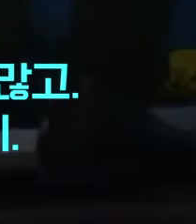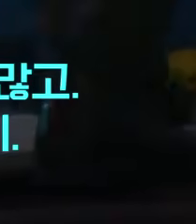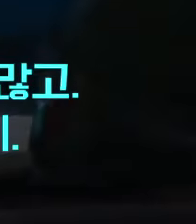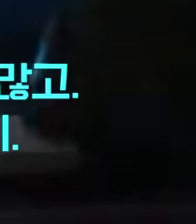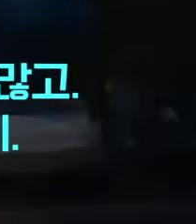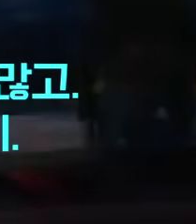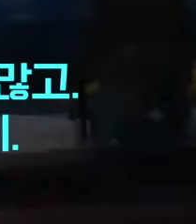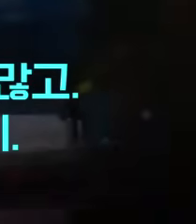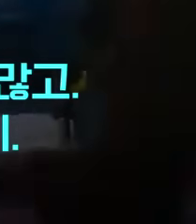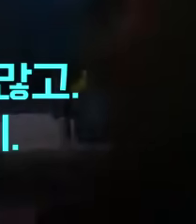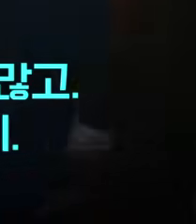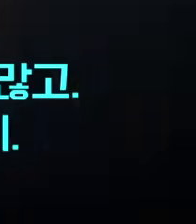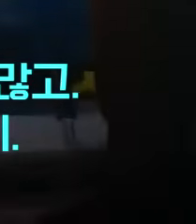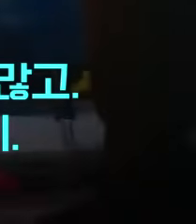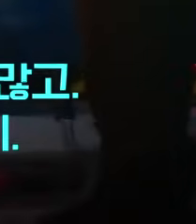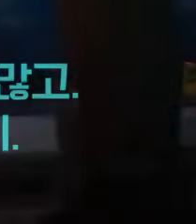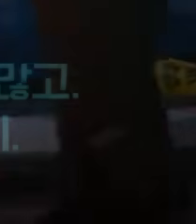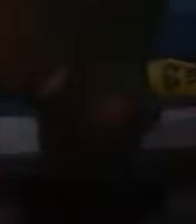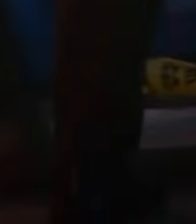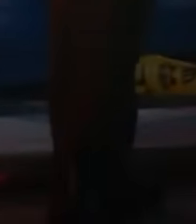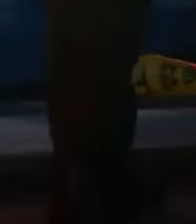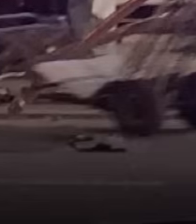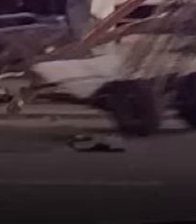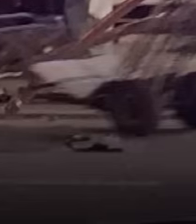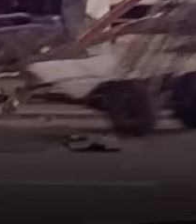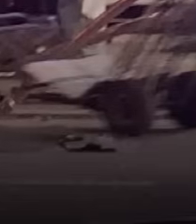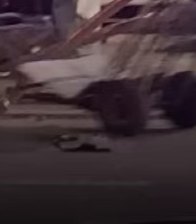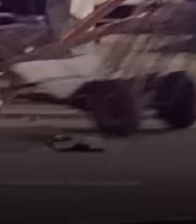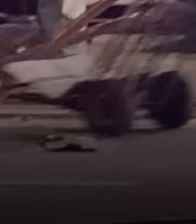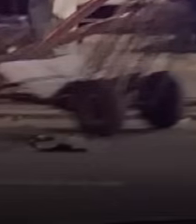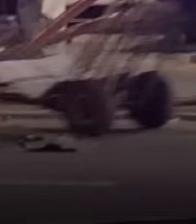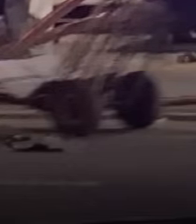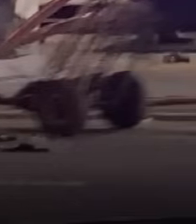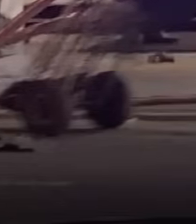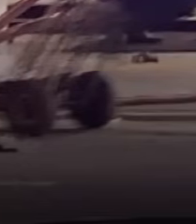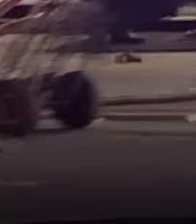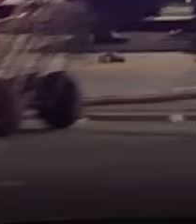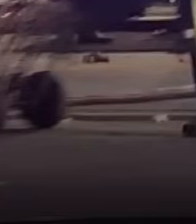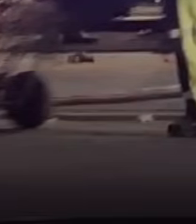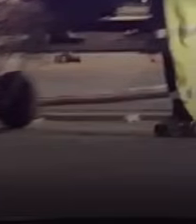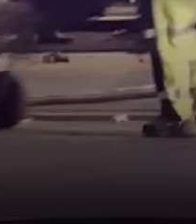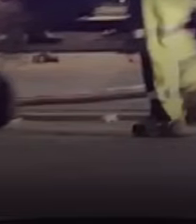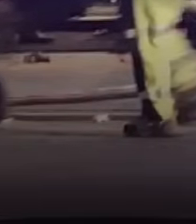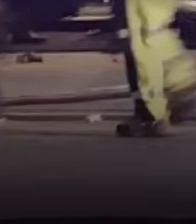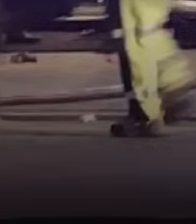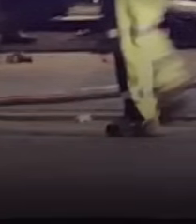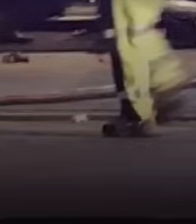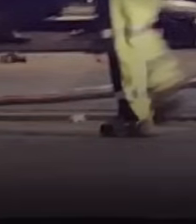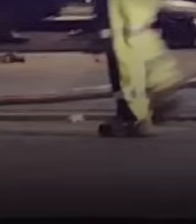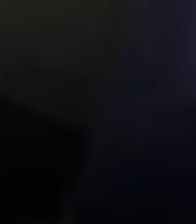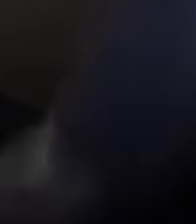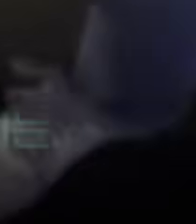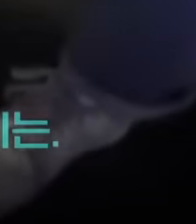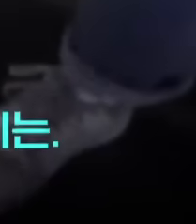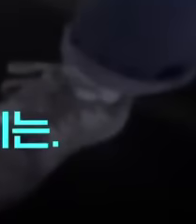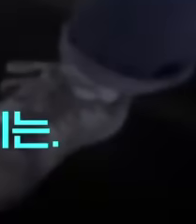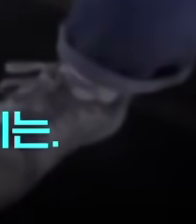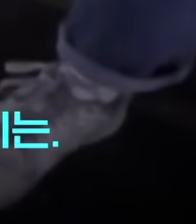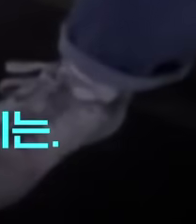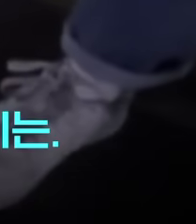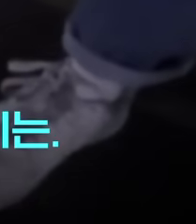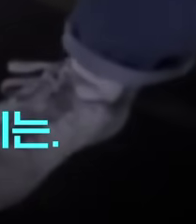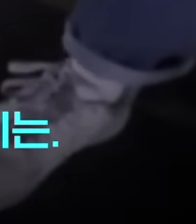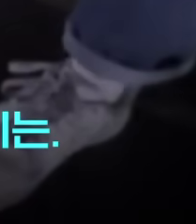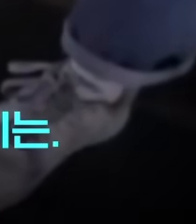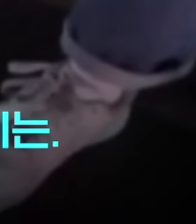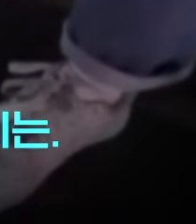막 여기저기 다 널려있는데 사람들이. 간신히 사고를 피한 사람은 가슴을 쓸어내립니다. 바로 앞에